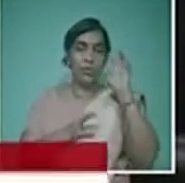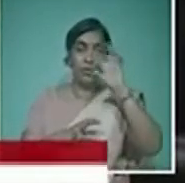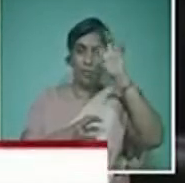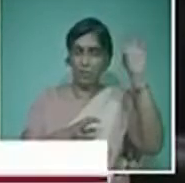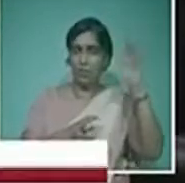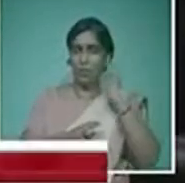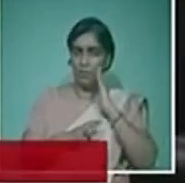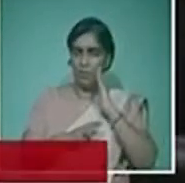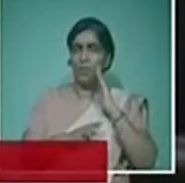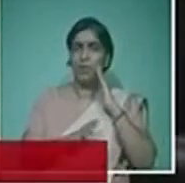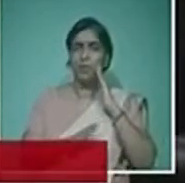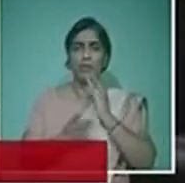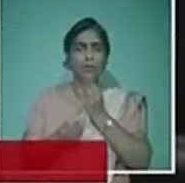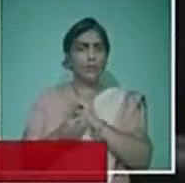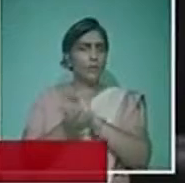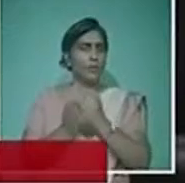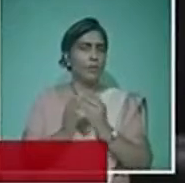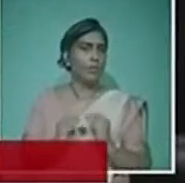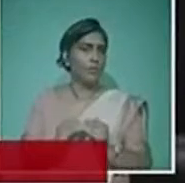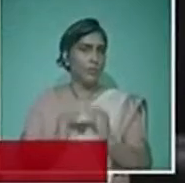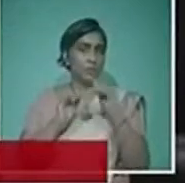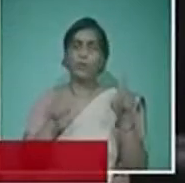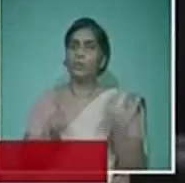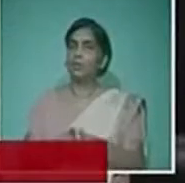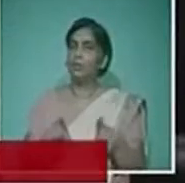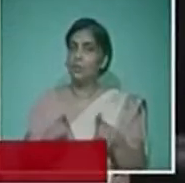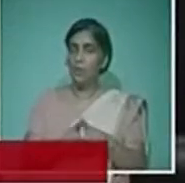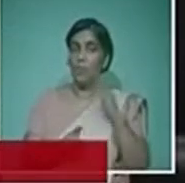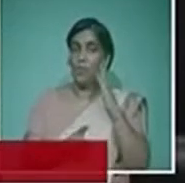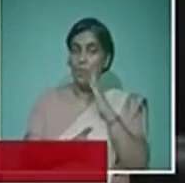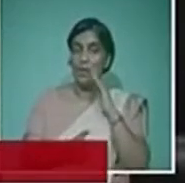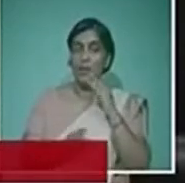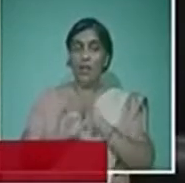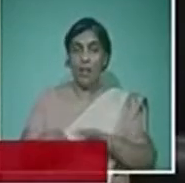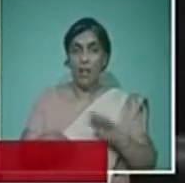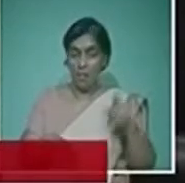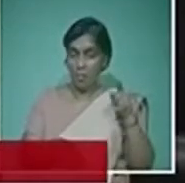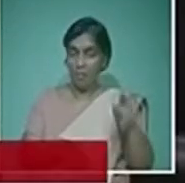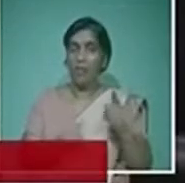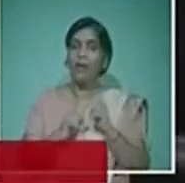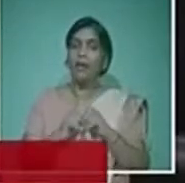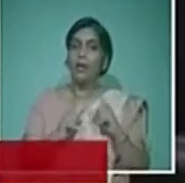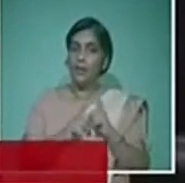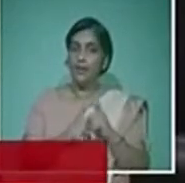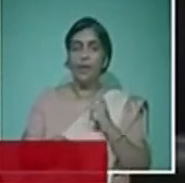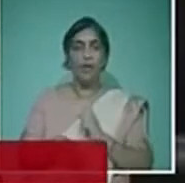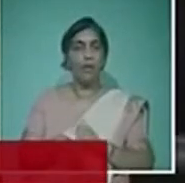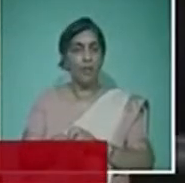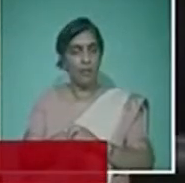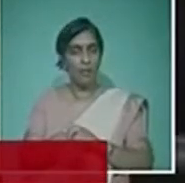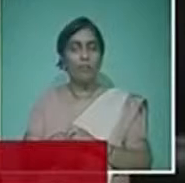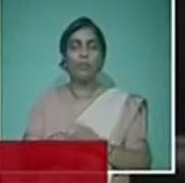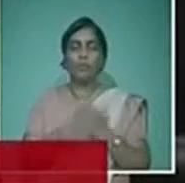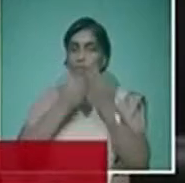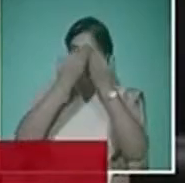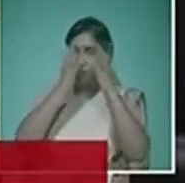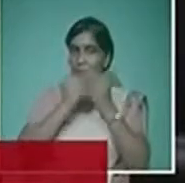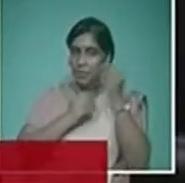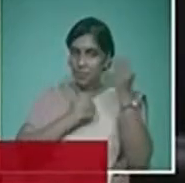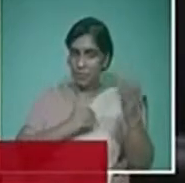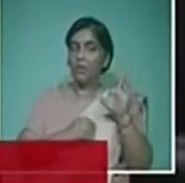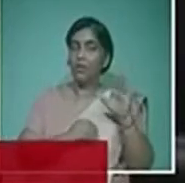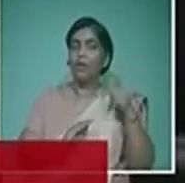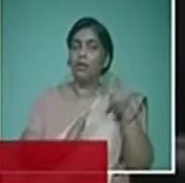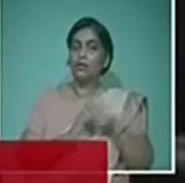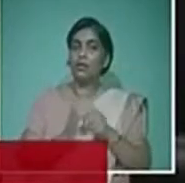විදේශ සංචිත ගොඩනංවාගත හැකි පරිදි විදේශ ශිසුන් වෙත අධ්‍යාපන අවස්ථා විවර කර තිබෙනවා.